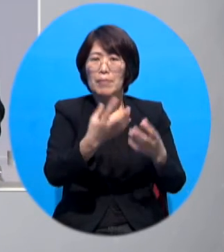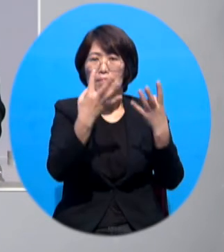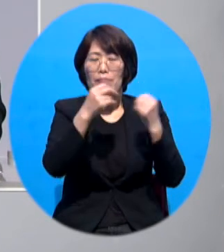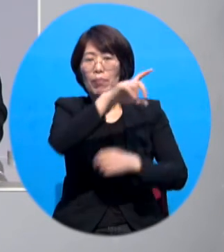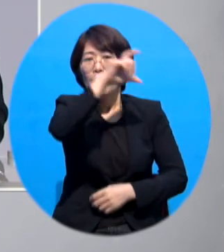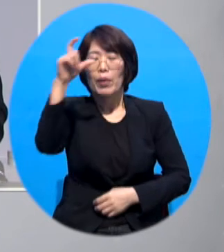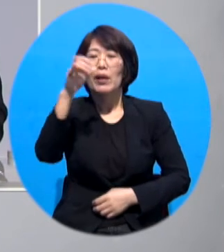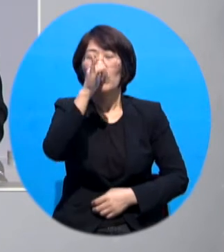4시간이 종료되었습니다